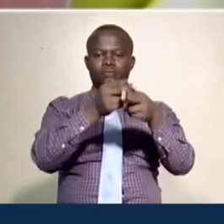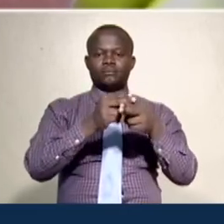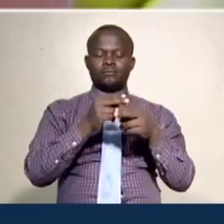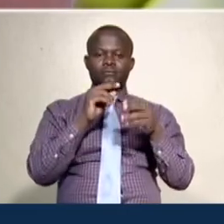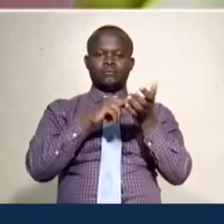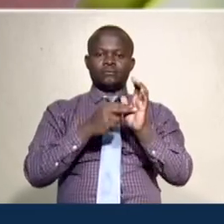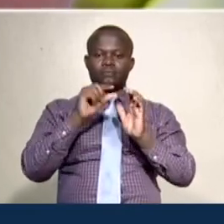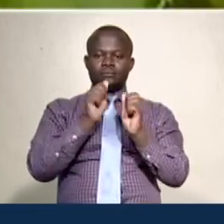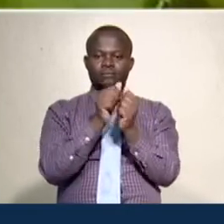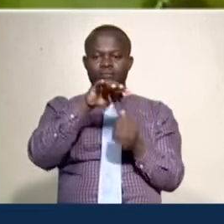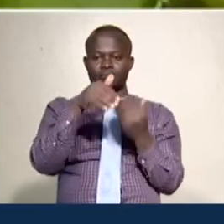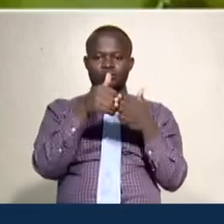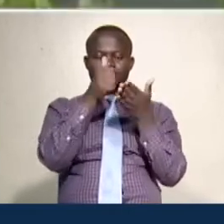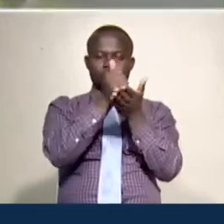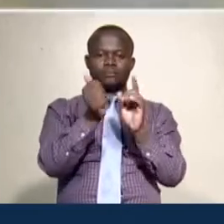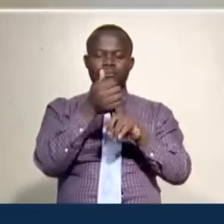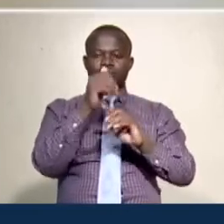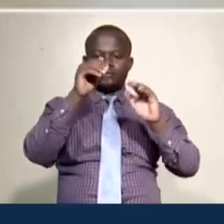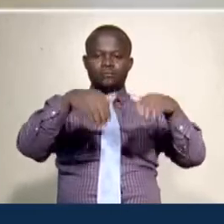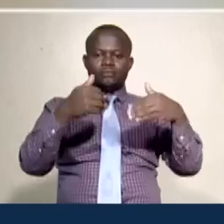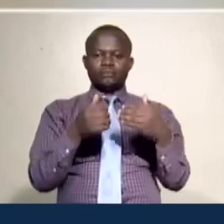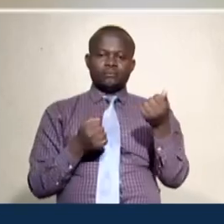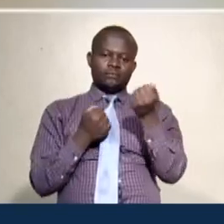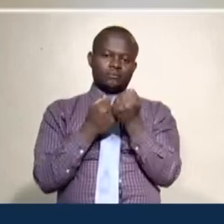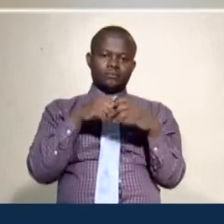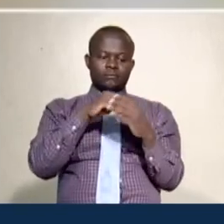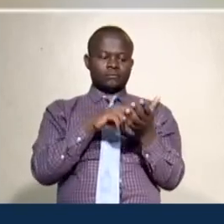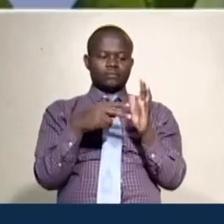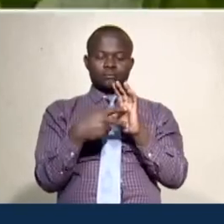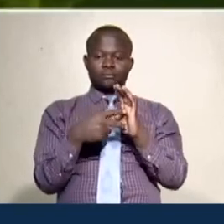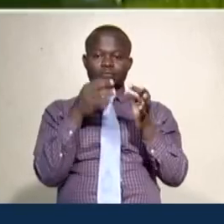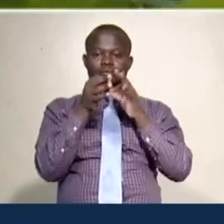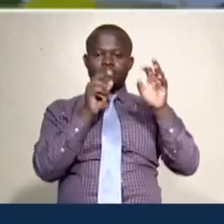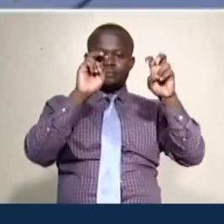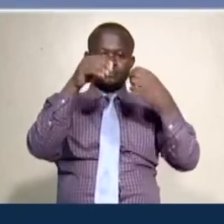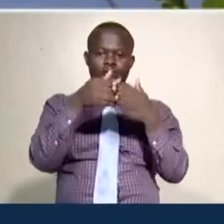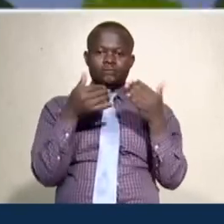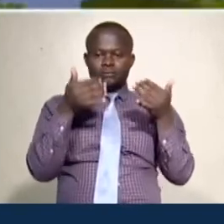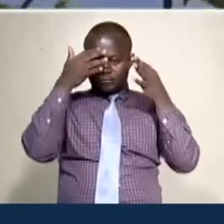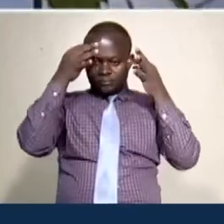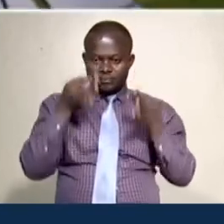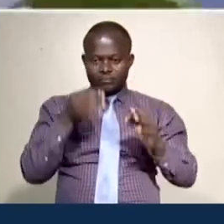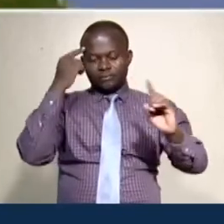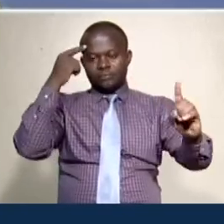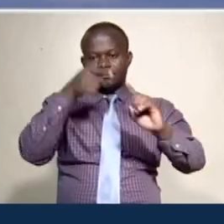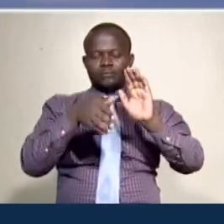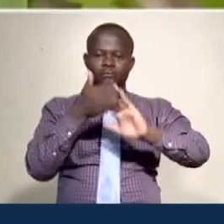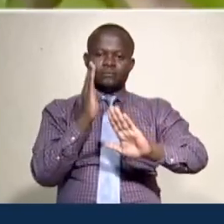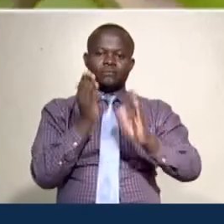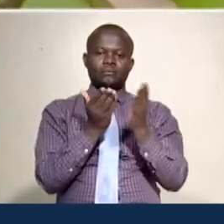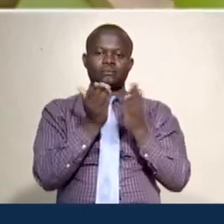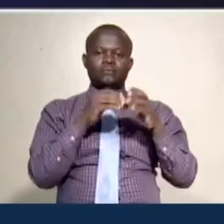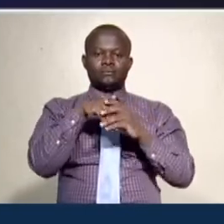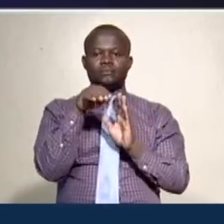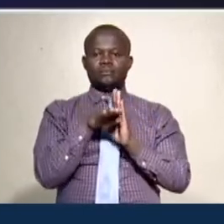n'iciriritse kizanafasha kugeza ku bahinzi inkunga nyunganizi muri mushinga asobanura ko ubu hafashwe ingamba zigamije kwihutisha serivisi kuri